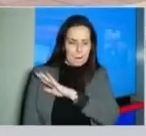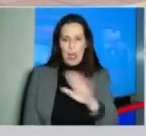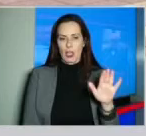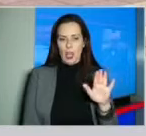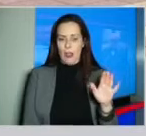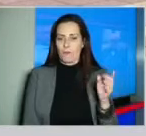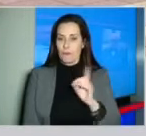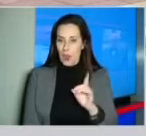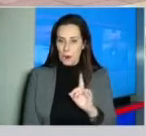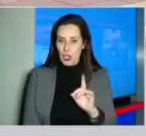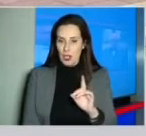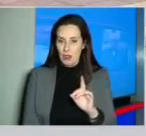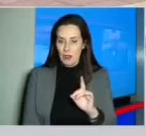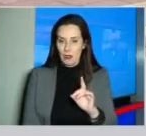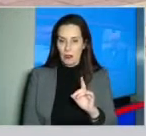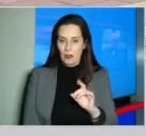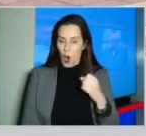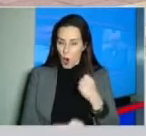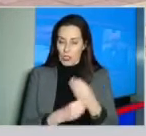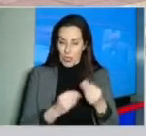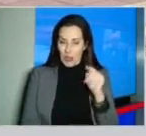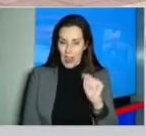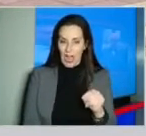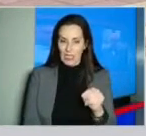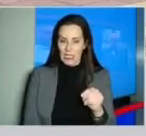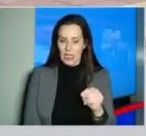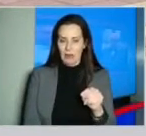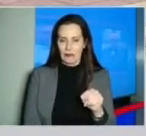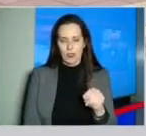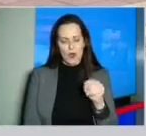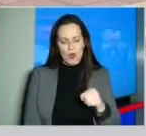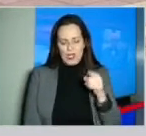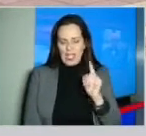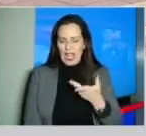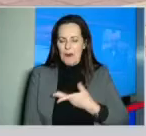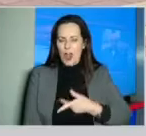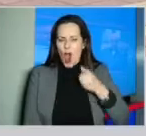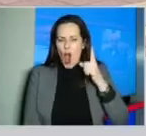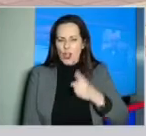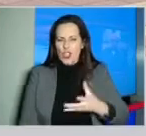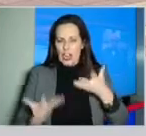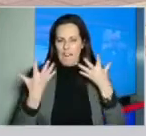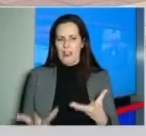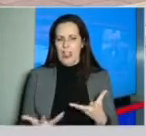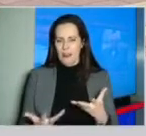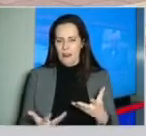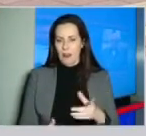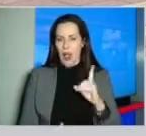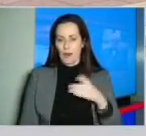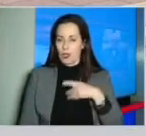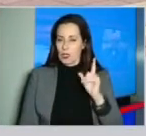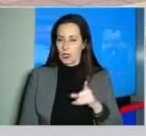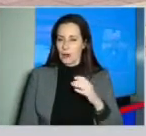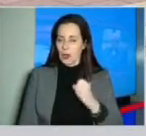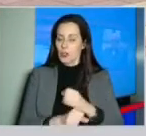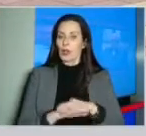ומי שאכן מבצע דבר כזה, הוא ראוי לעונשים חמורים ביותר. אבל אנחנו צריכים גם